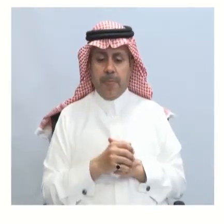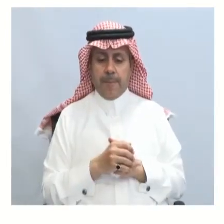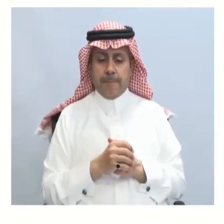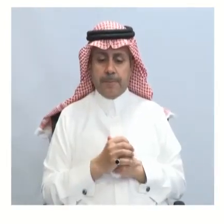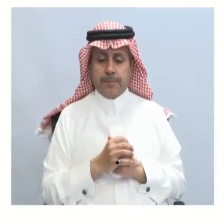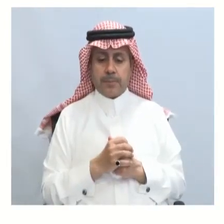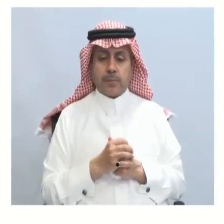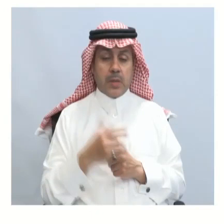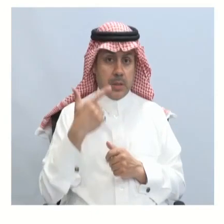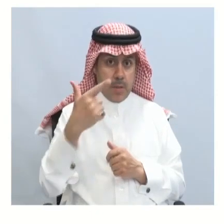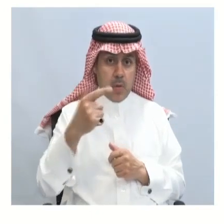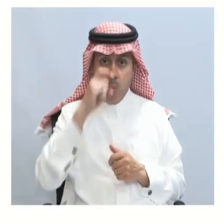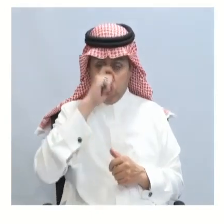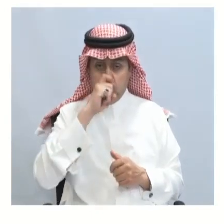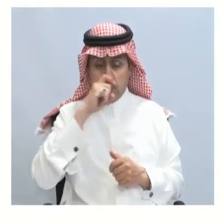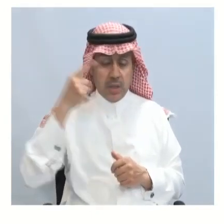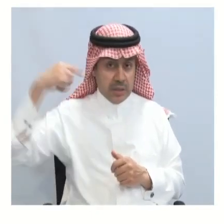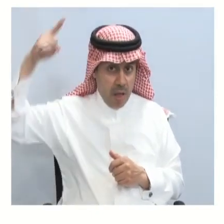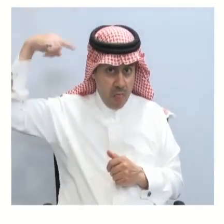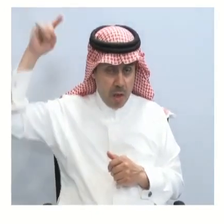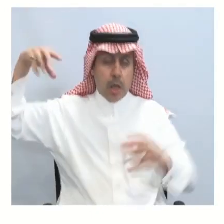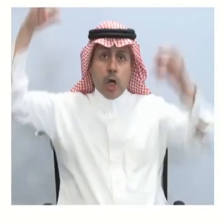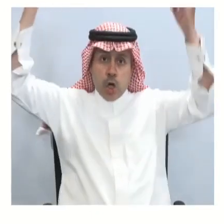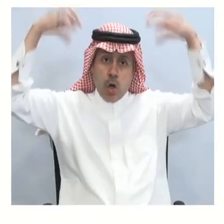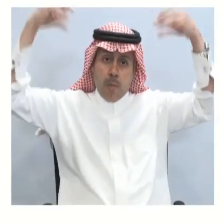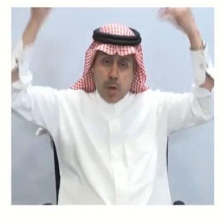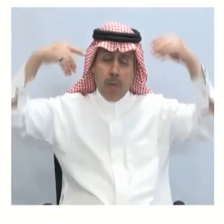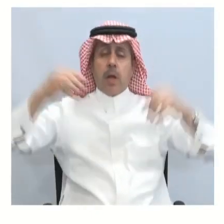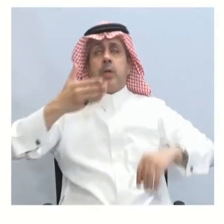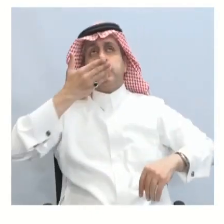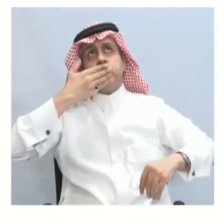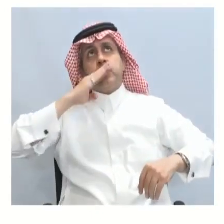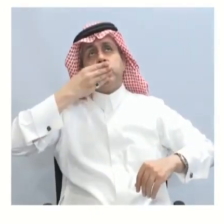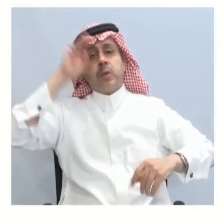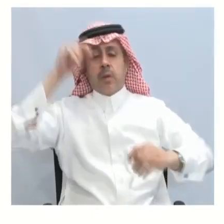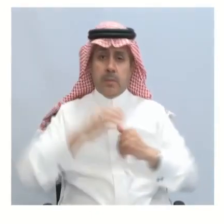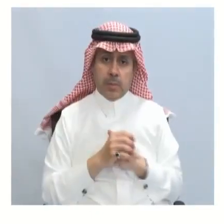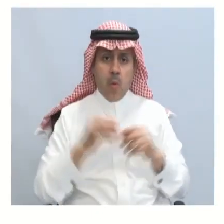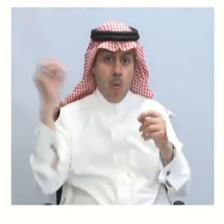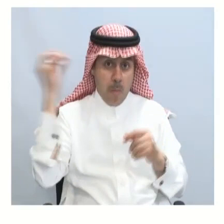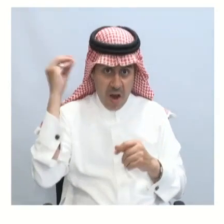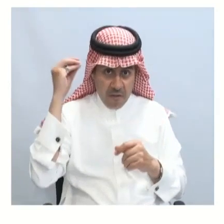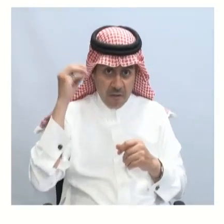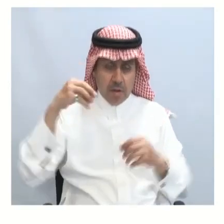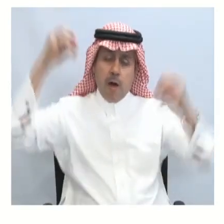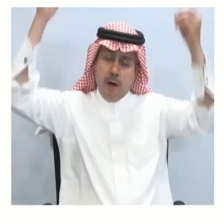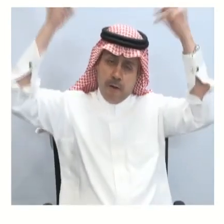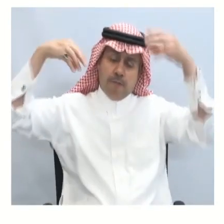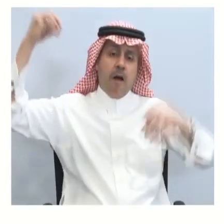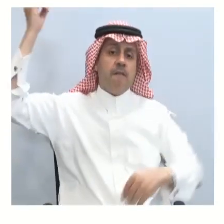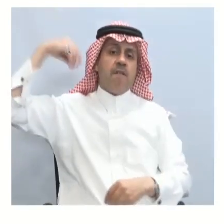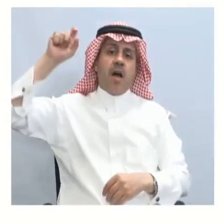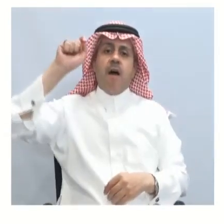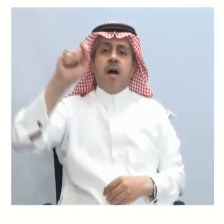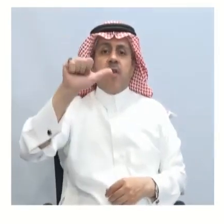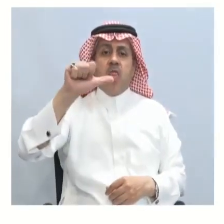الفائده السابعه وجوب تذكر نعمه الله نعم الله لاجل شكر الله عليها ومعرفه فضل الله بها والحذر